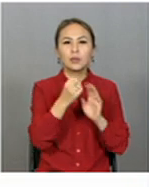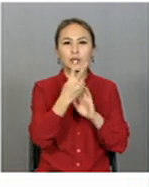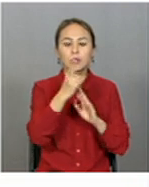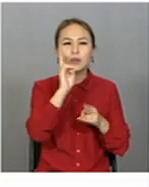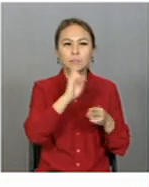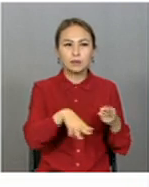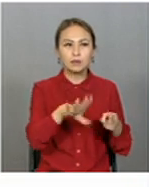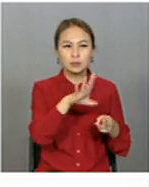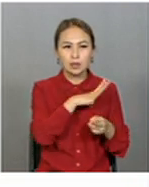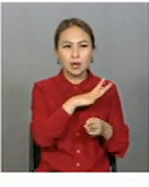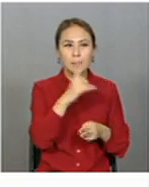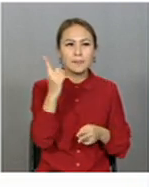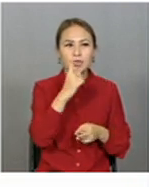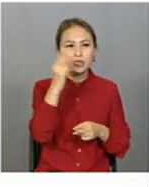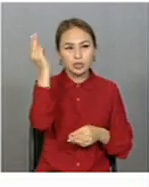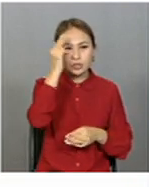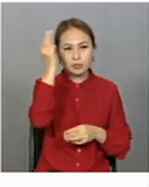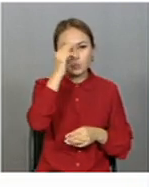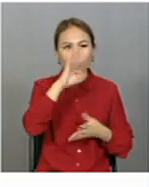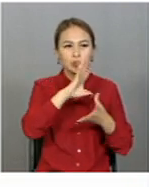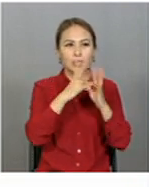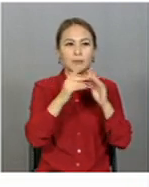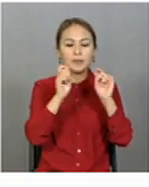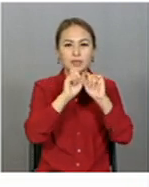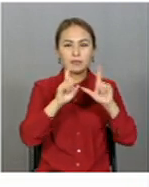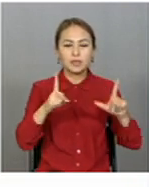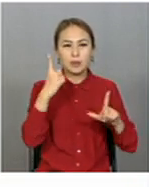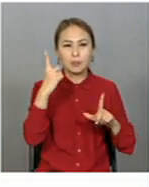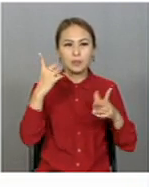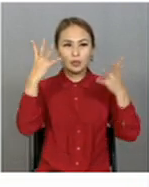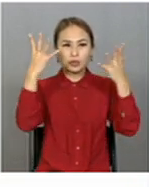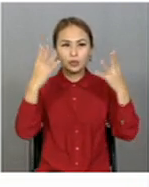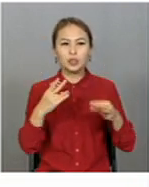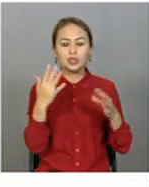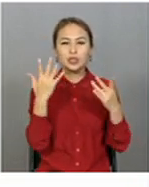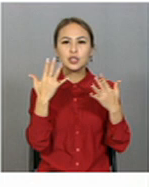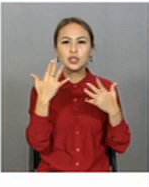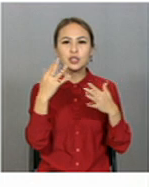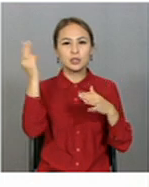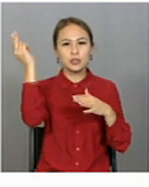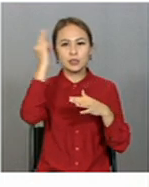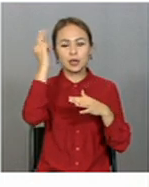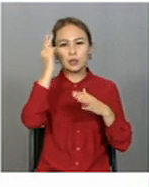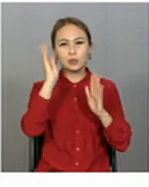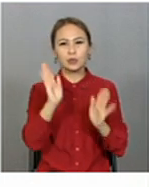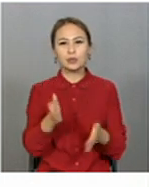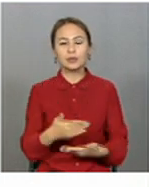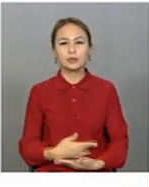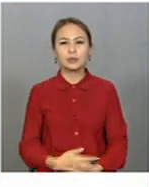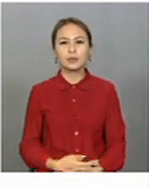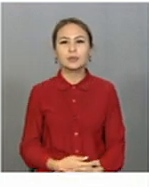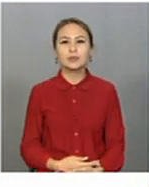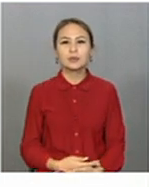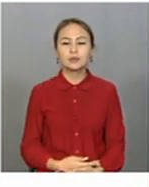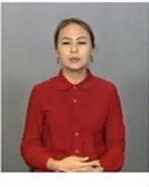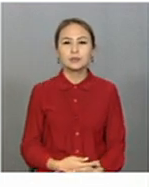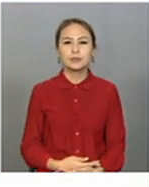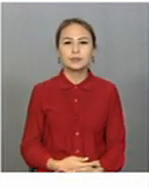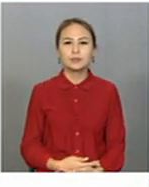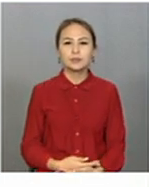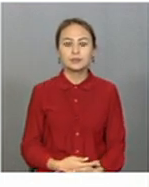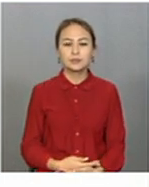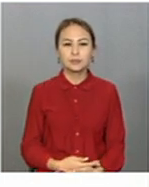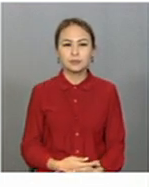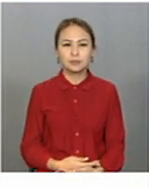12-де аяқталады. Бірінші сынып оқушылары мектепте бір күнде неше сағат оқиды? Тауып